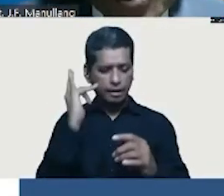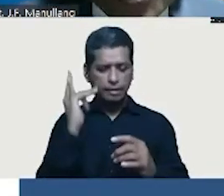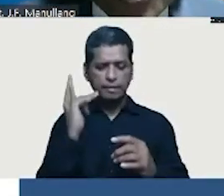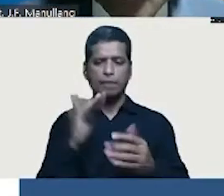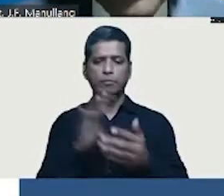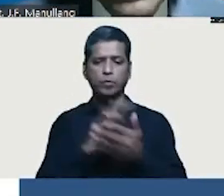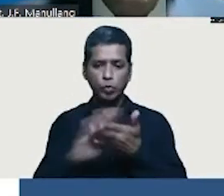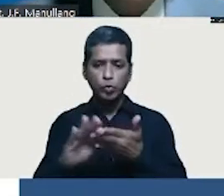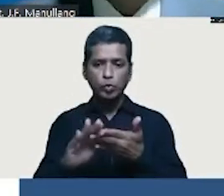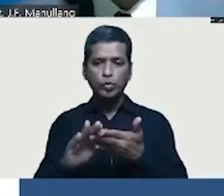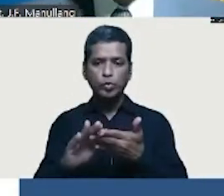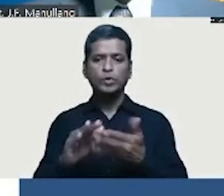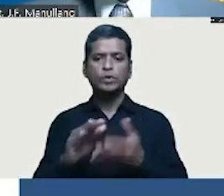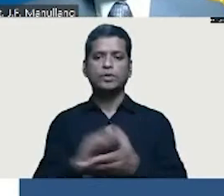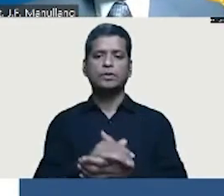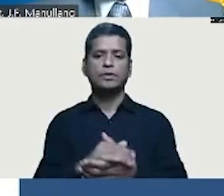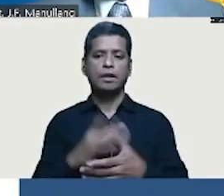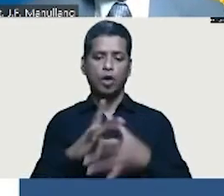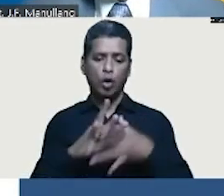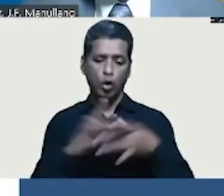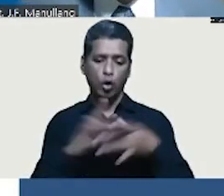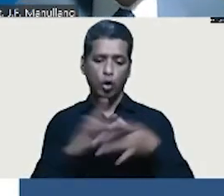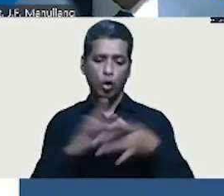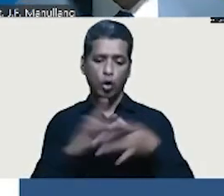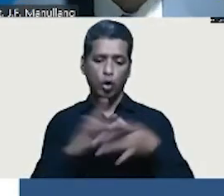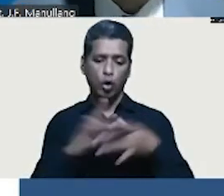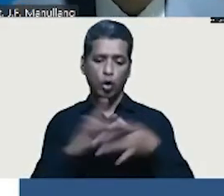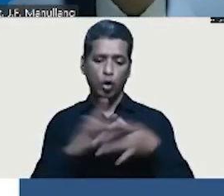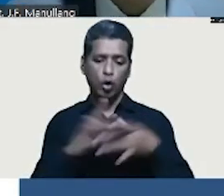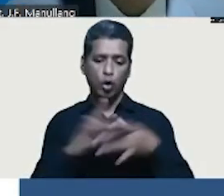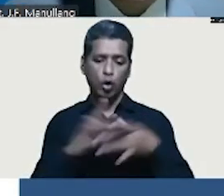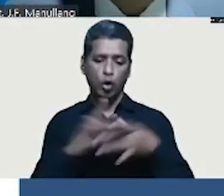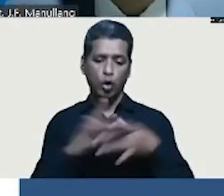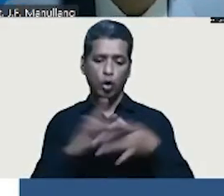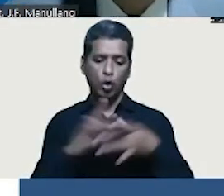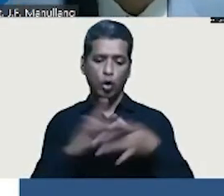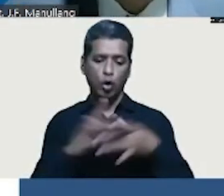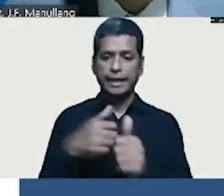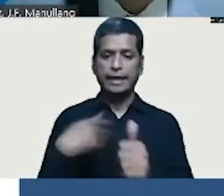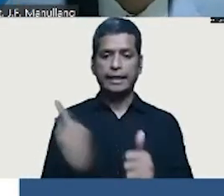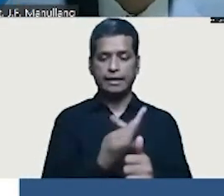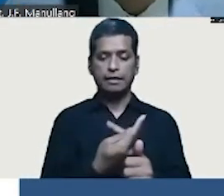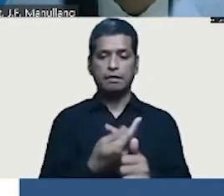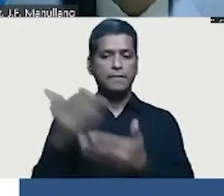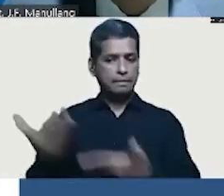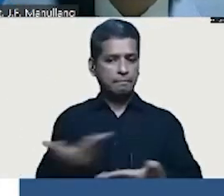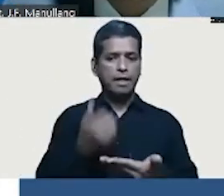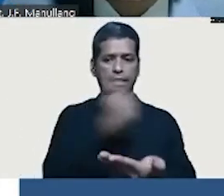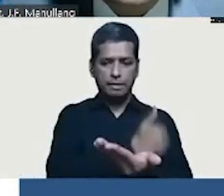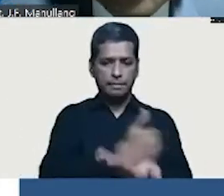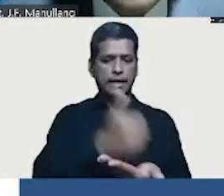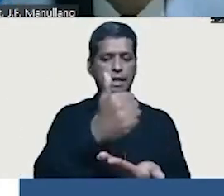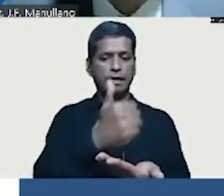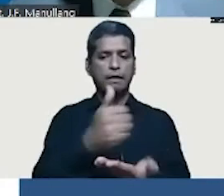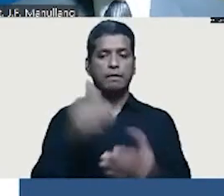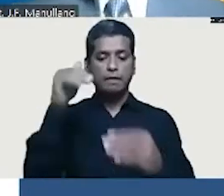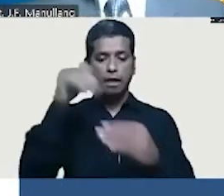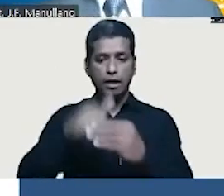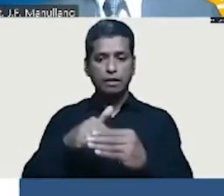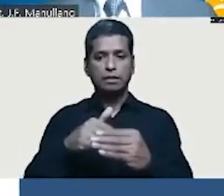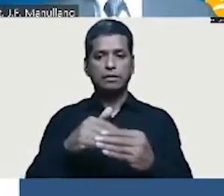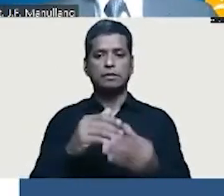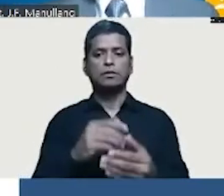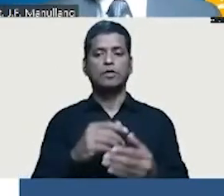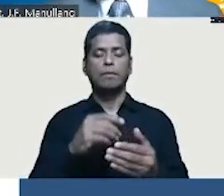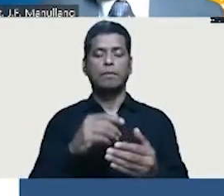untuk menerima kebenaran firman Tuhan yang bisa Ken dalam seluruh road dan